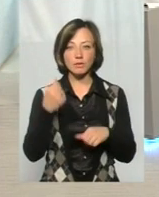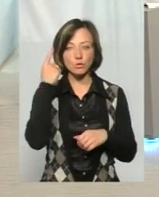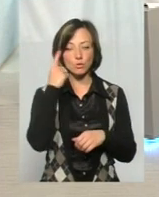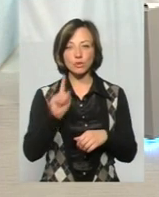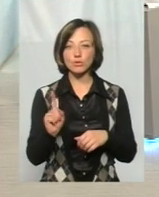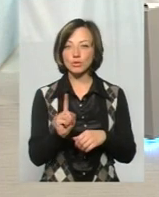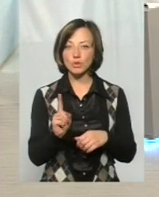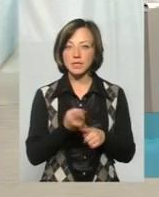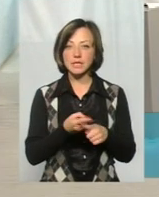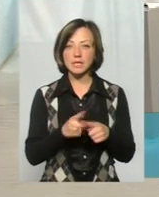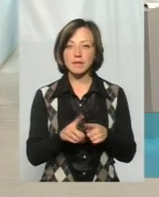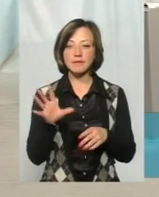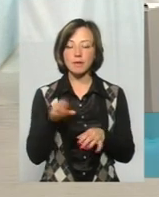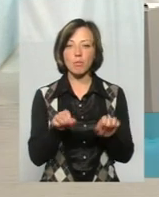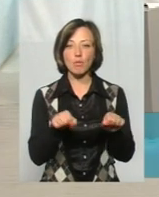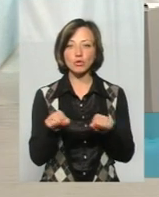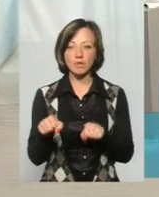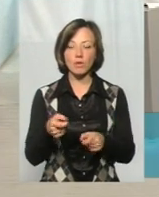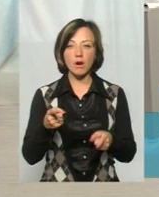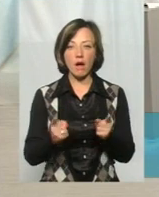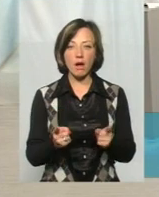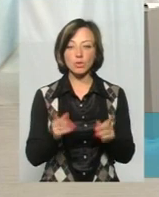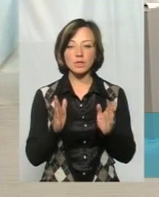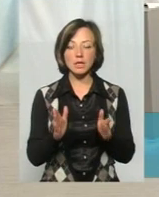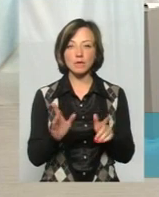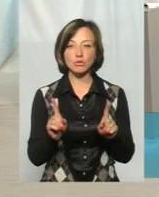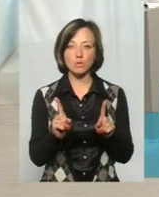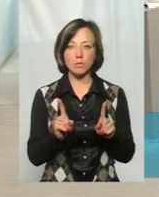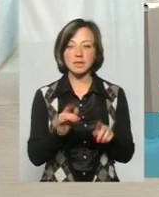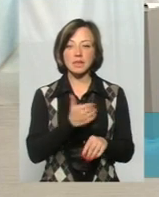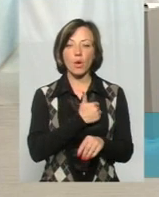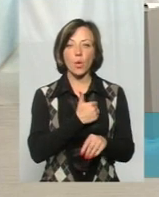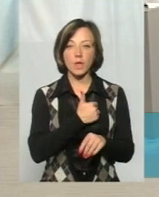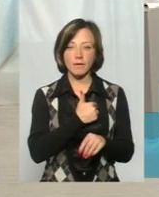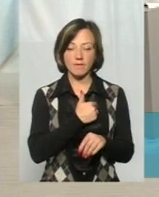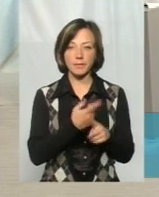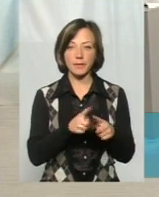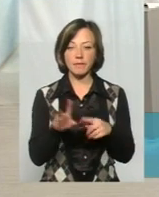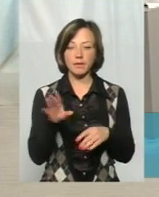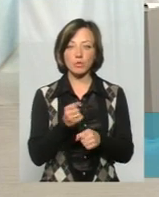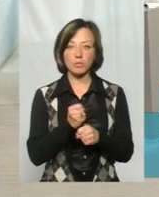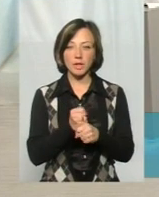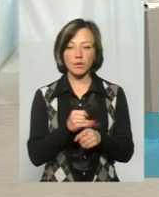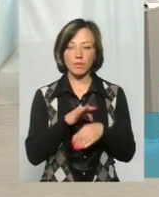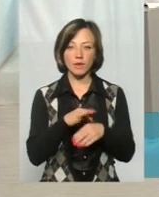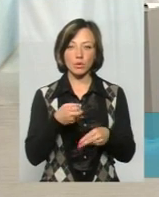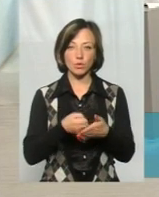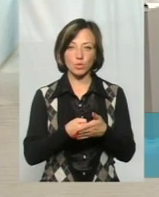що це все можливо і реально, тільки аби він захотів це все зробити і довести